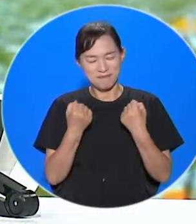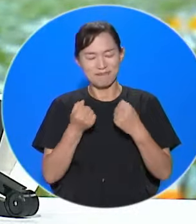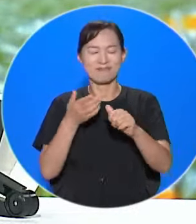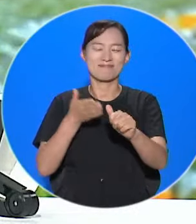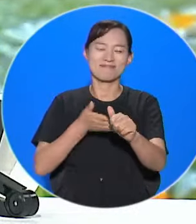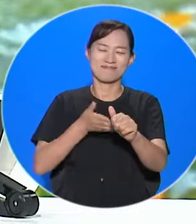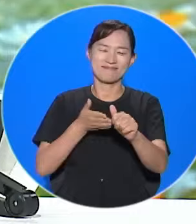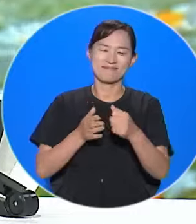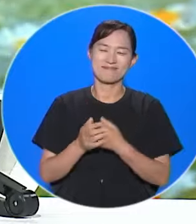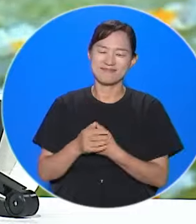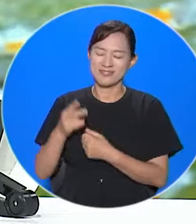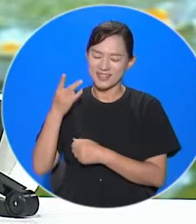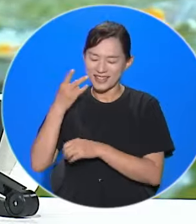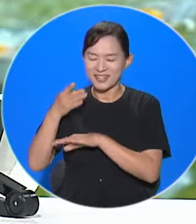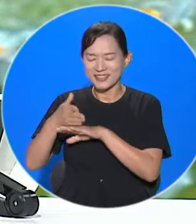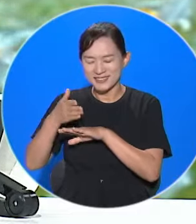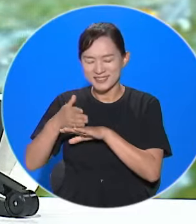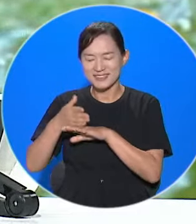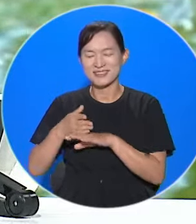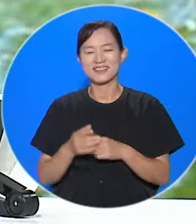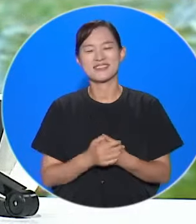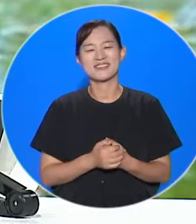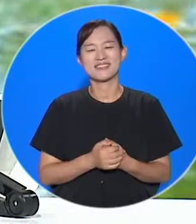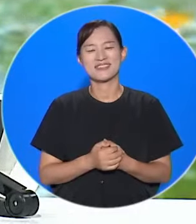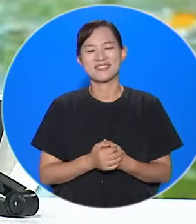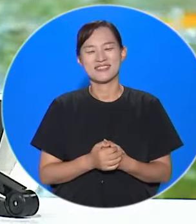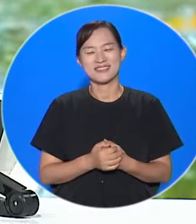힘내십시오. 네, 목사님 감사합니다. 네.